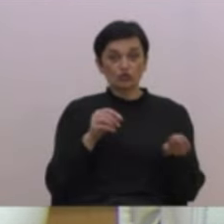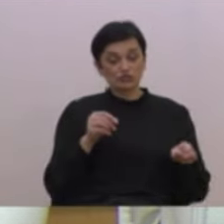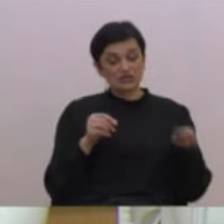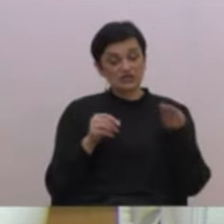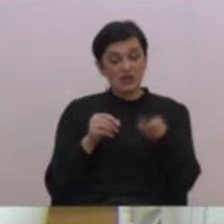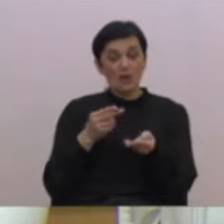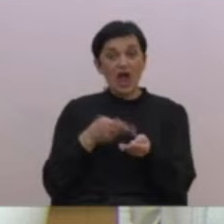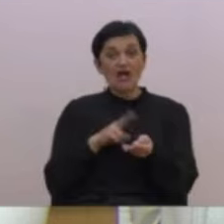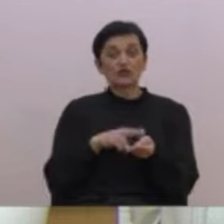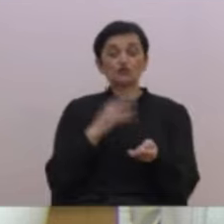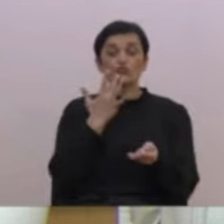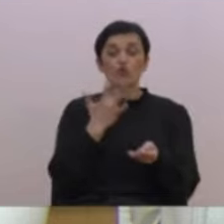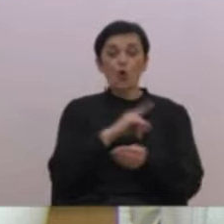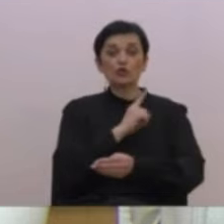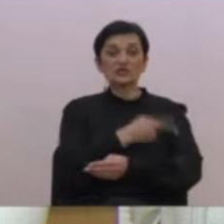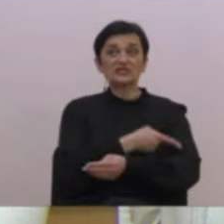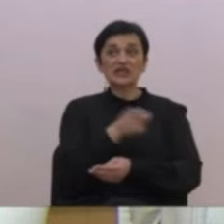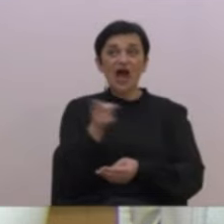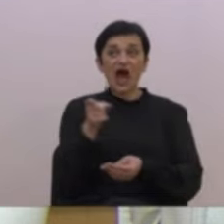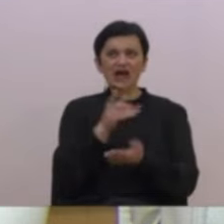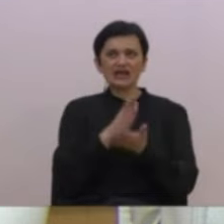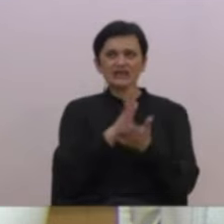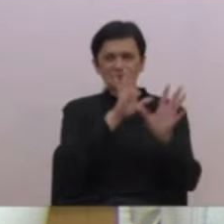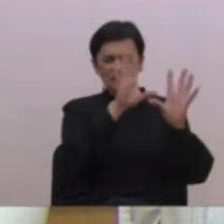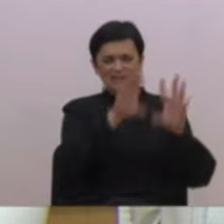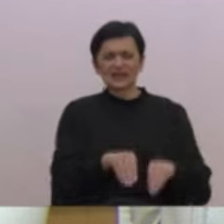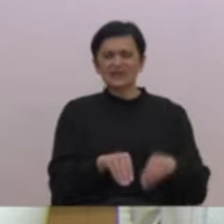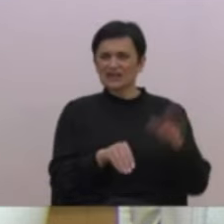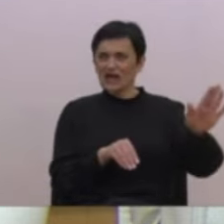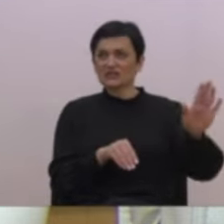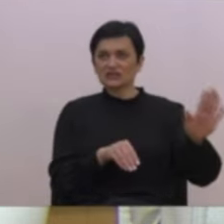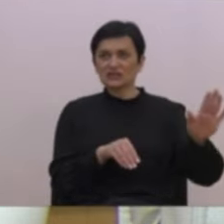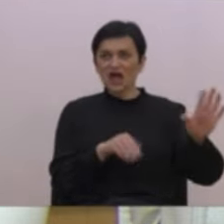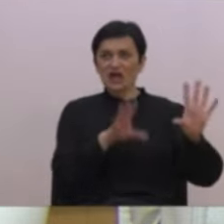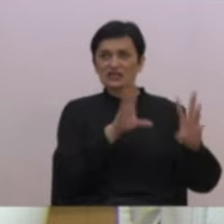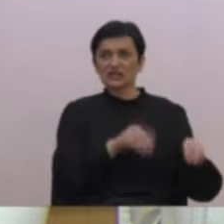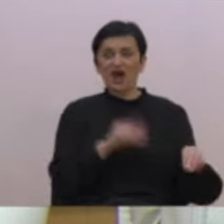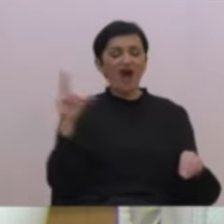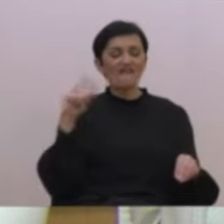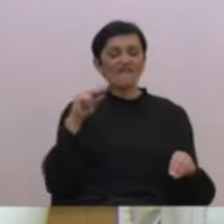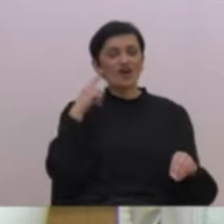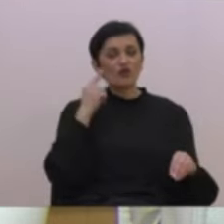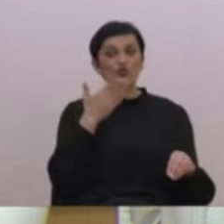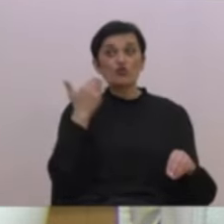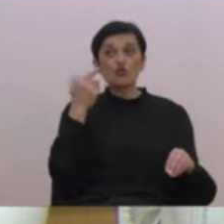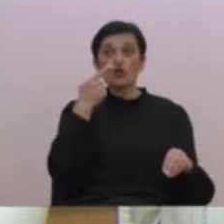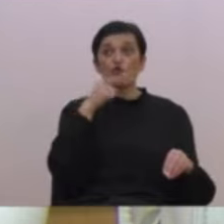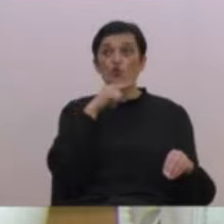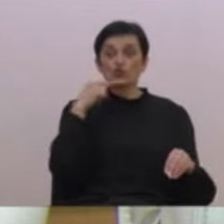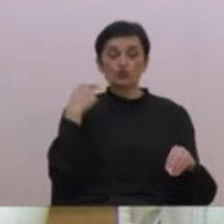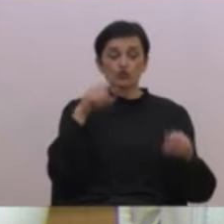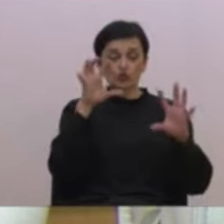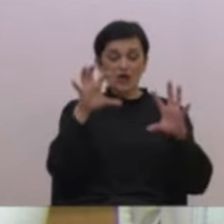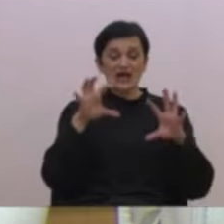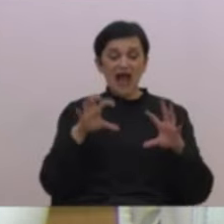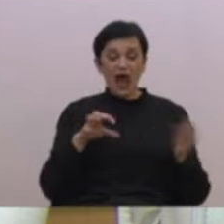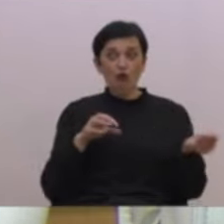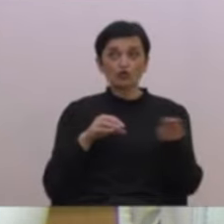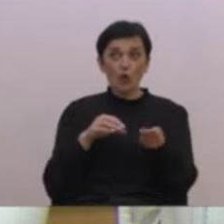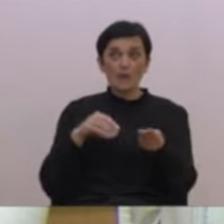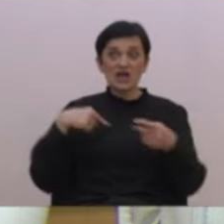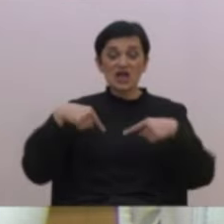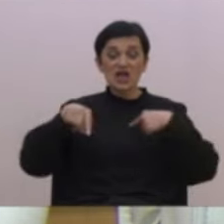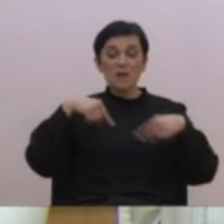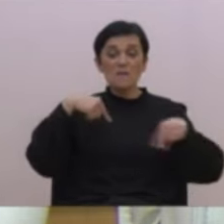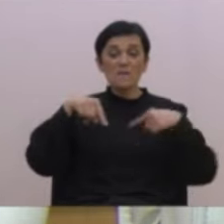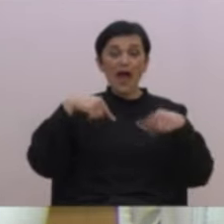პოლიტიკური ძალა ხართ თქვენ. დაწყნარდით, ეხა დაწყნარდით რუსული კანონმდებლობის შემოტანა. კი, ის